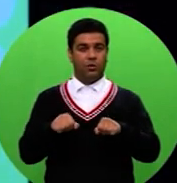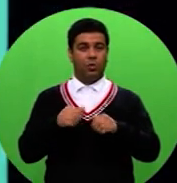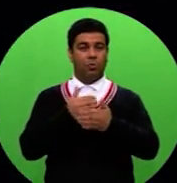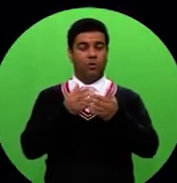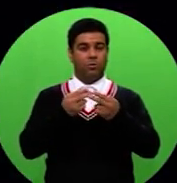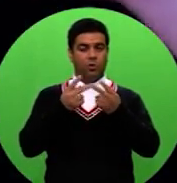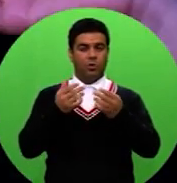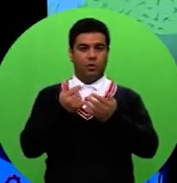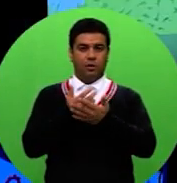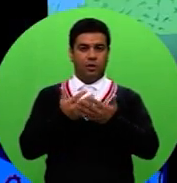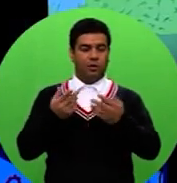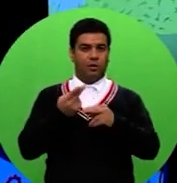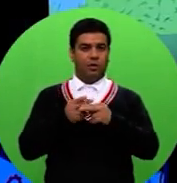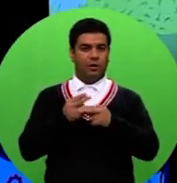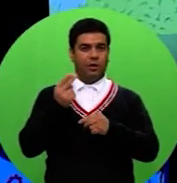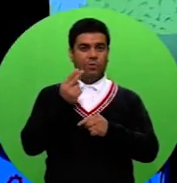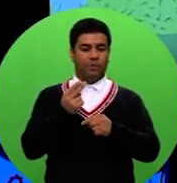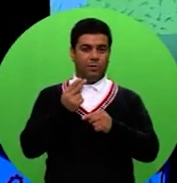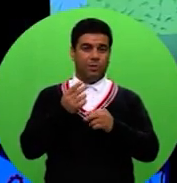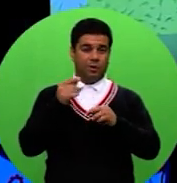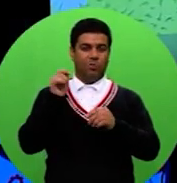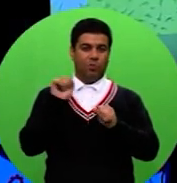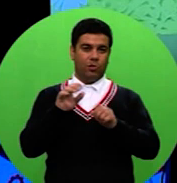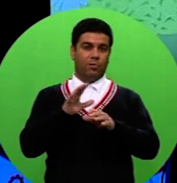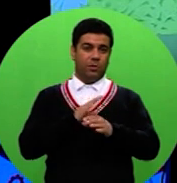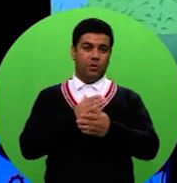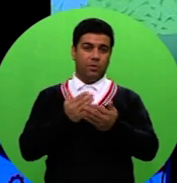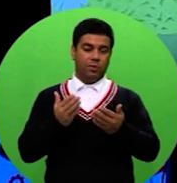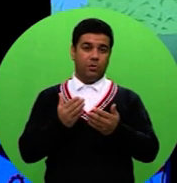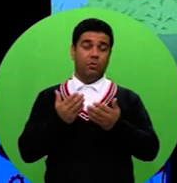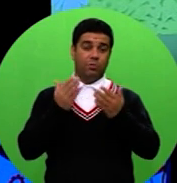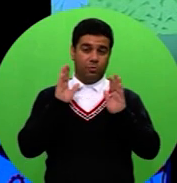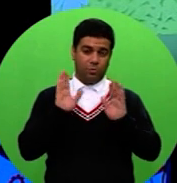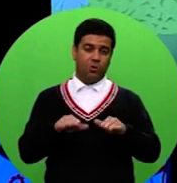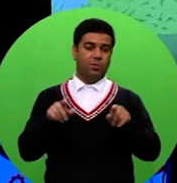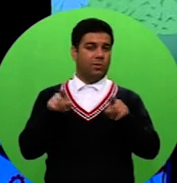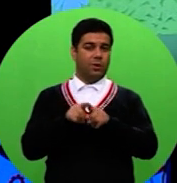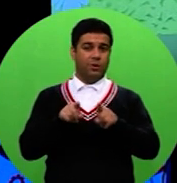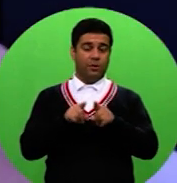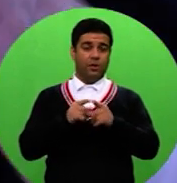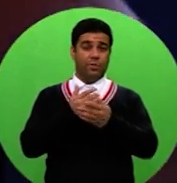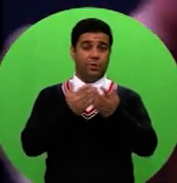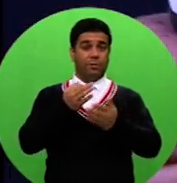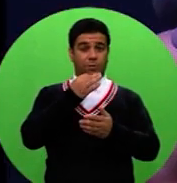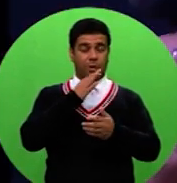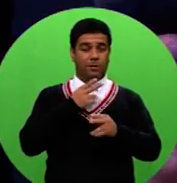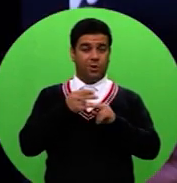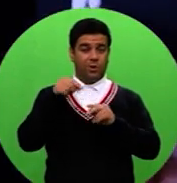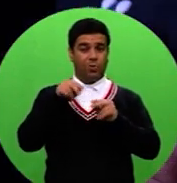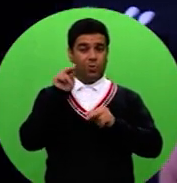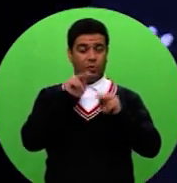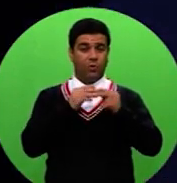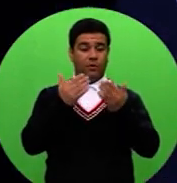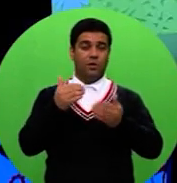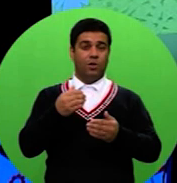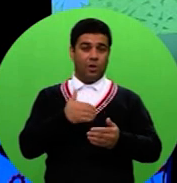Возможно, у вас получились разноцветные медведи из волшебной страны. Ну что ж, пусть будет так. Если вам понравился